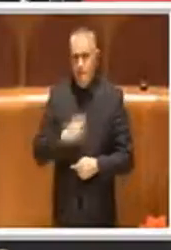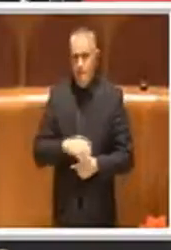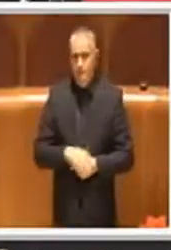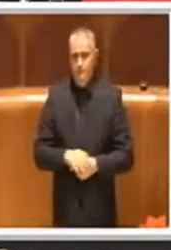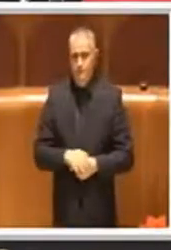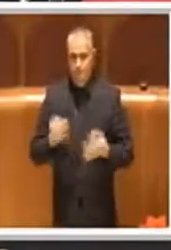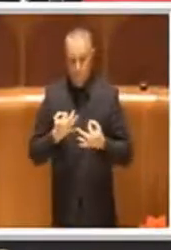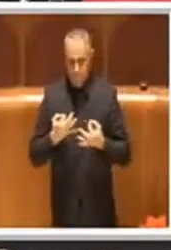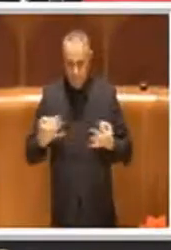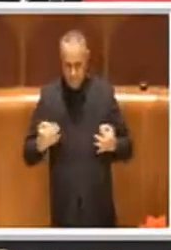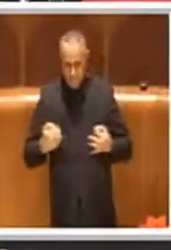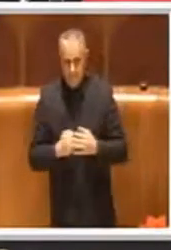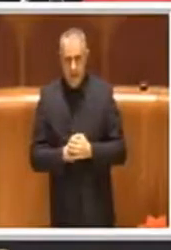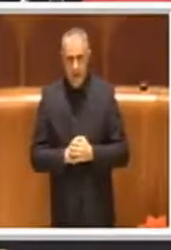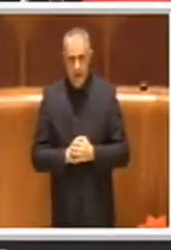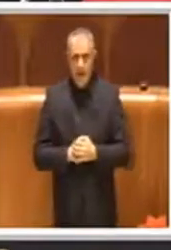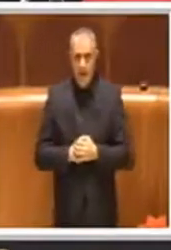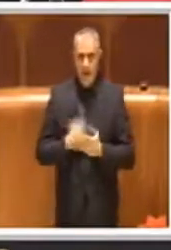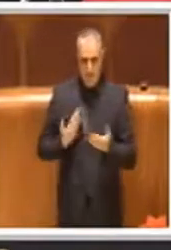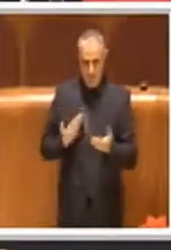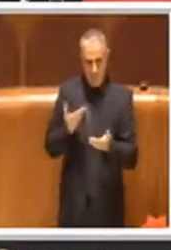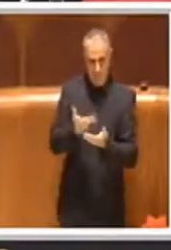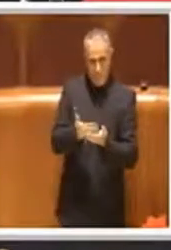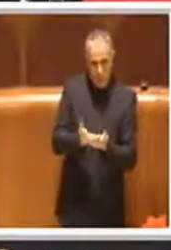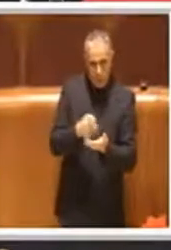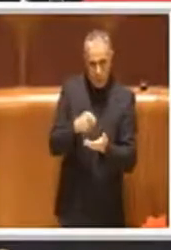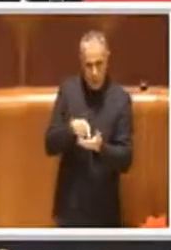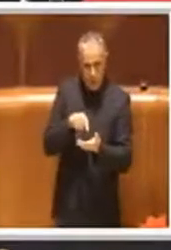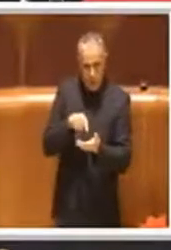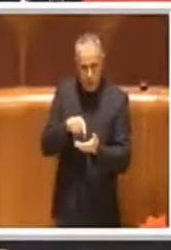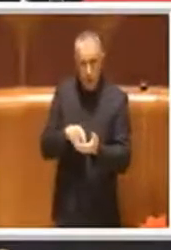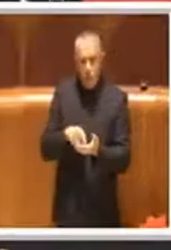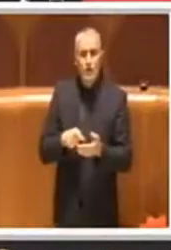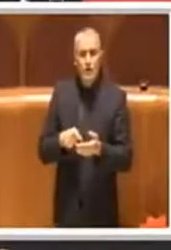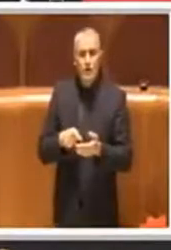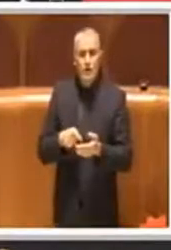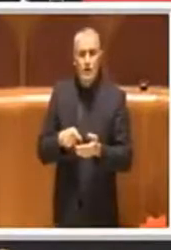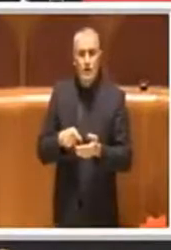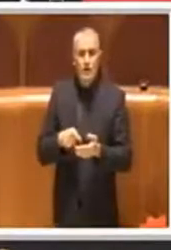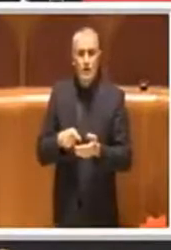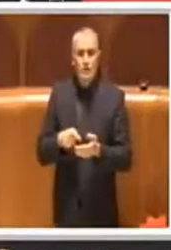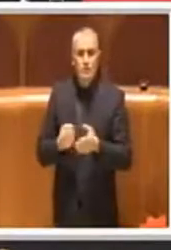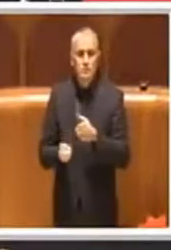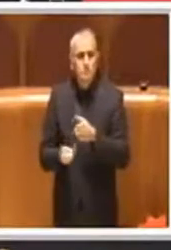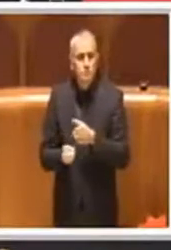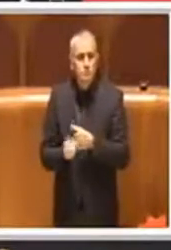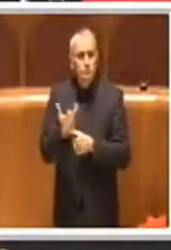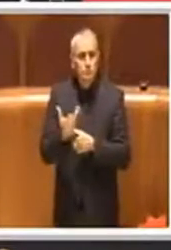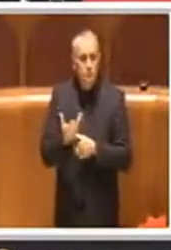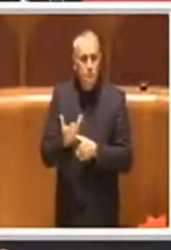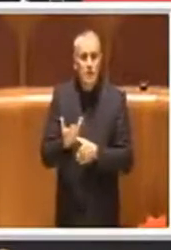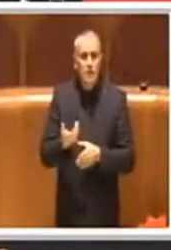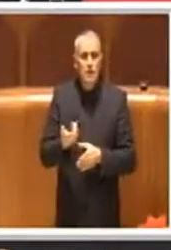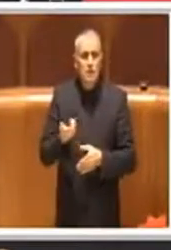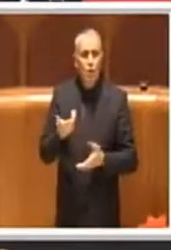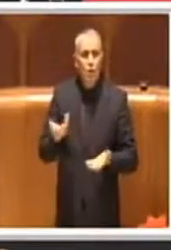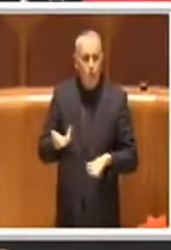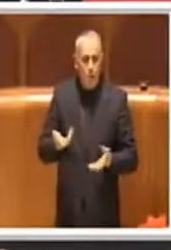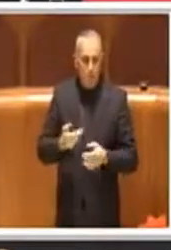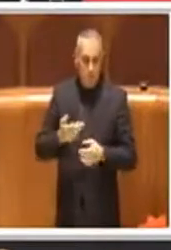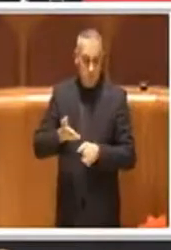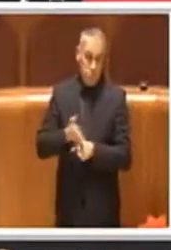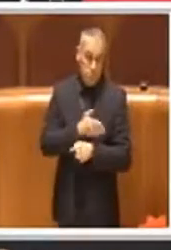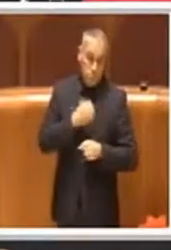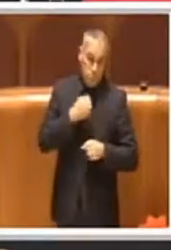Sì, allora, questa mozione, come dicevo, scaturisce da un lavoro attento fatto